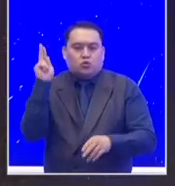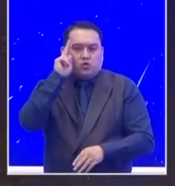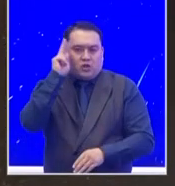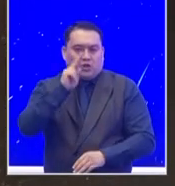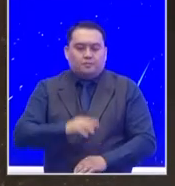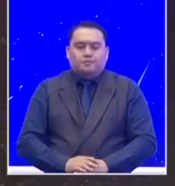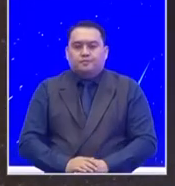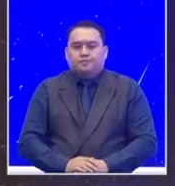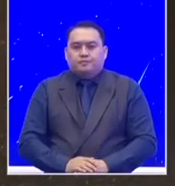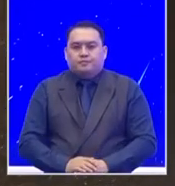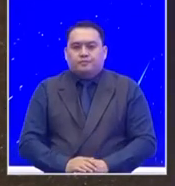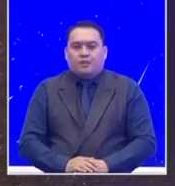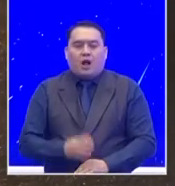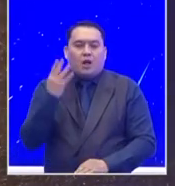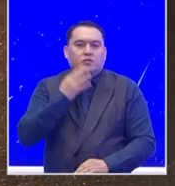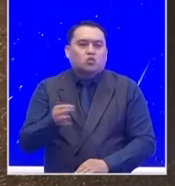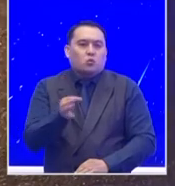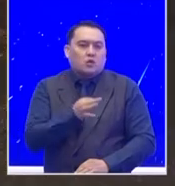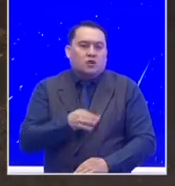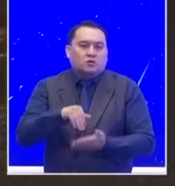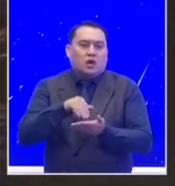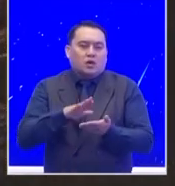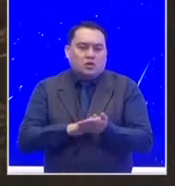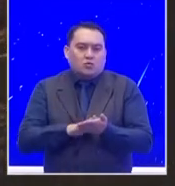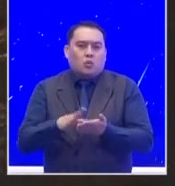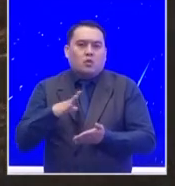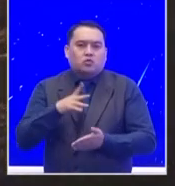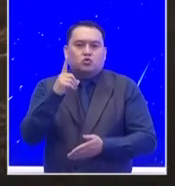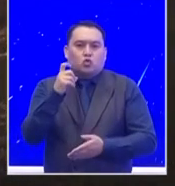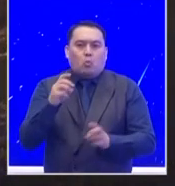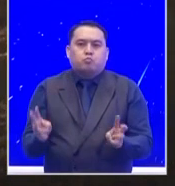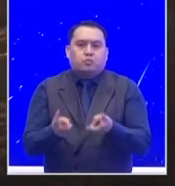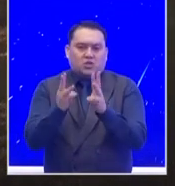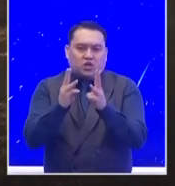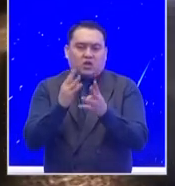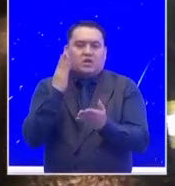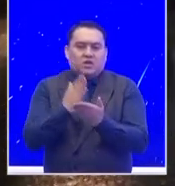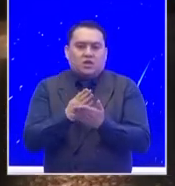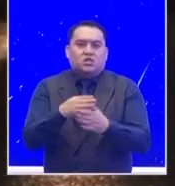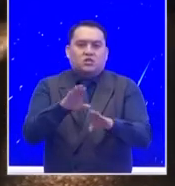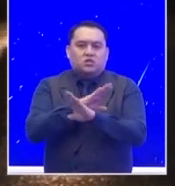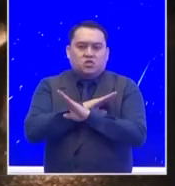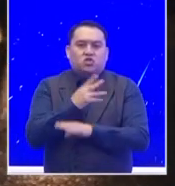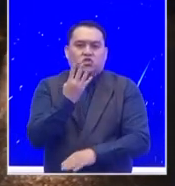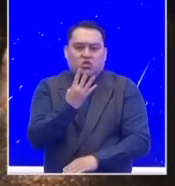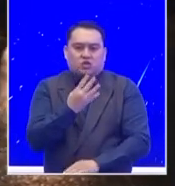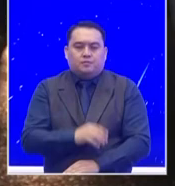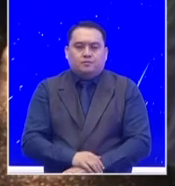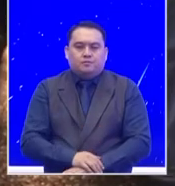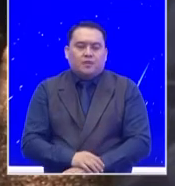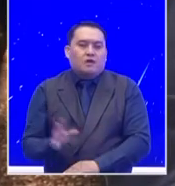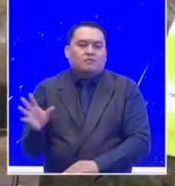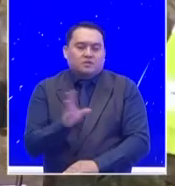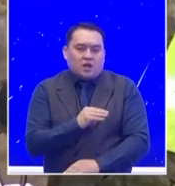учений. Всего с начала года в Алматинской области зарегистрировано около 100 пожаров. К сожалению, есть жертвы. 4 человека погибло. В целом,